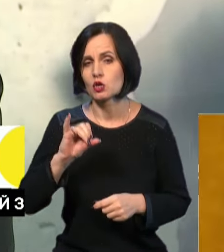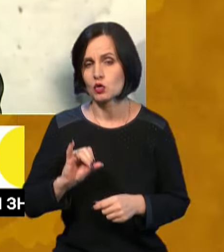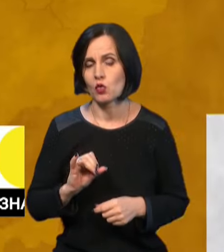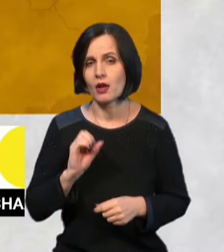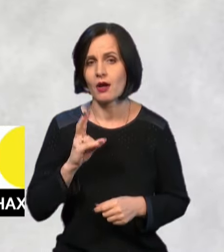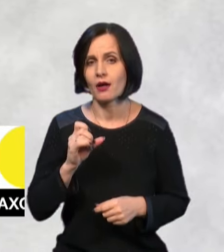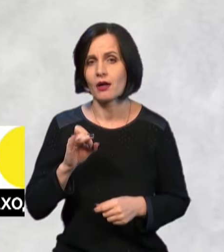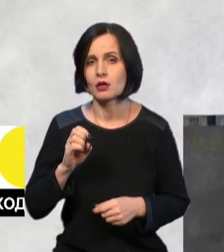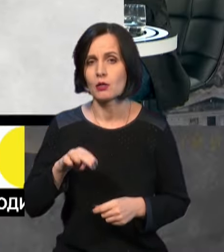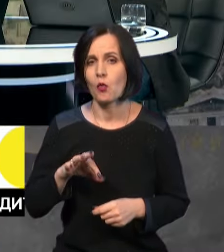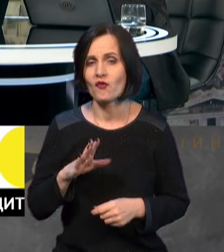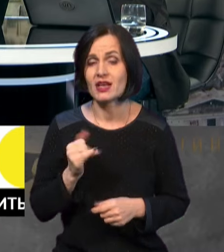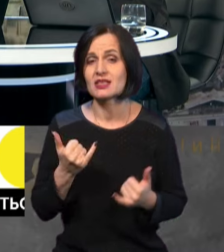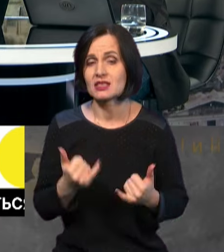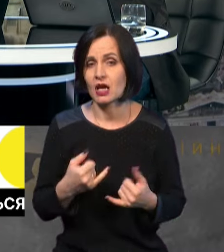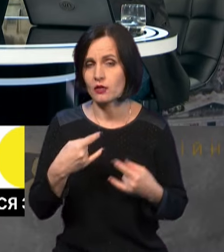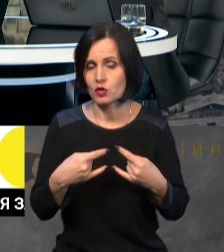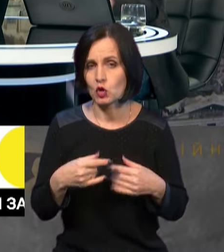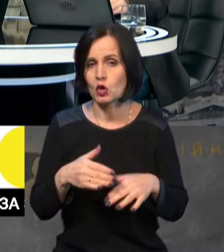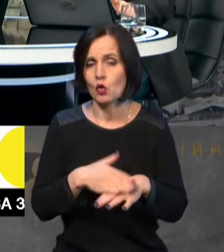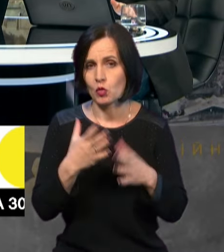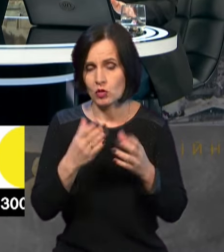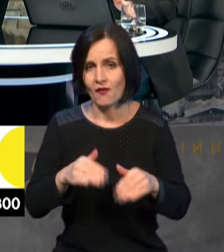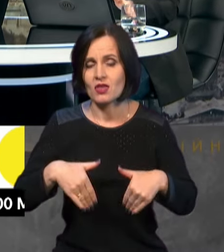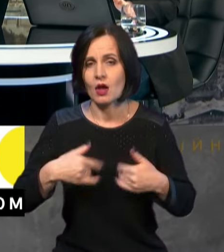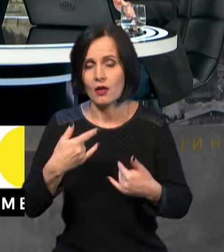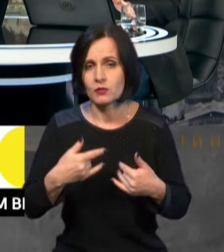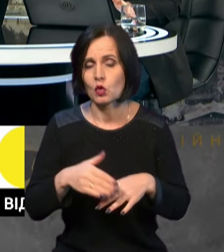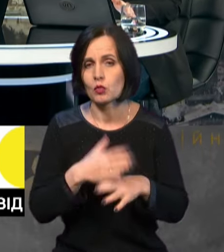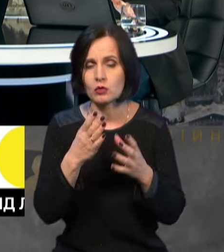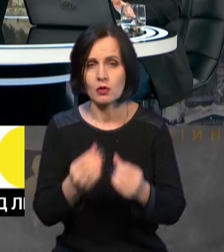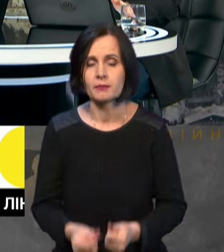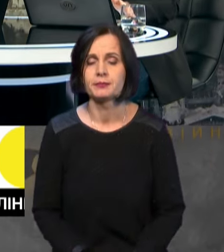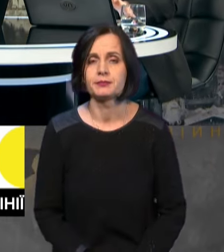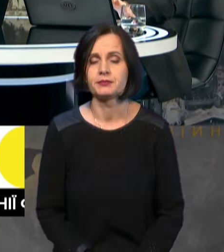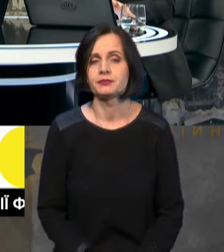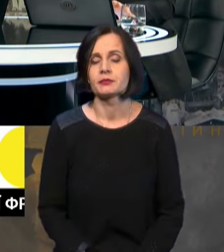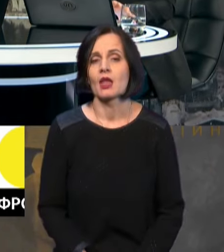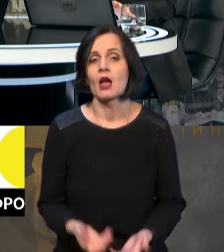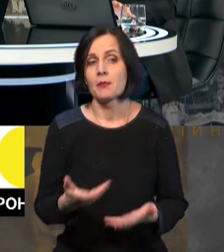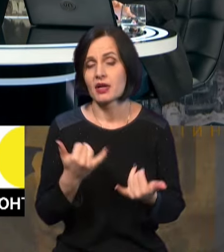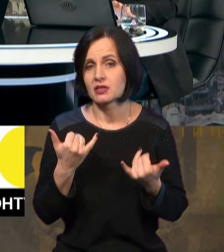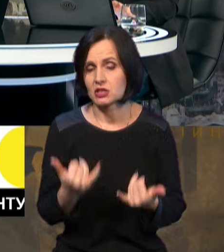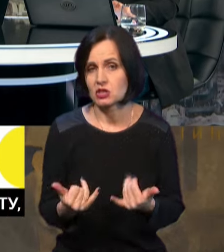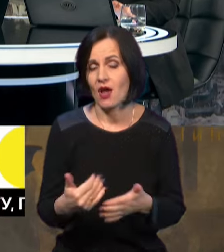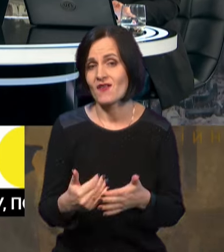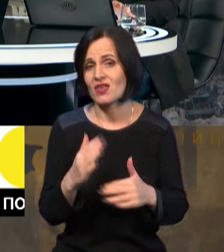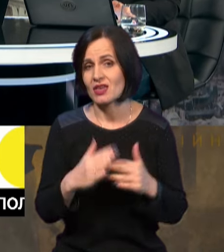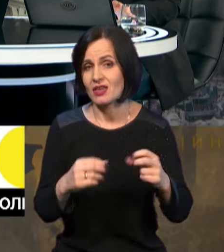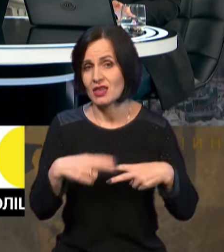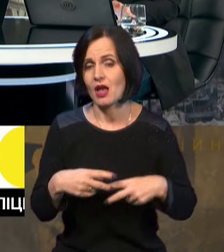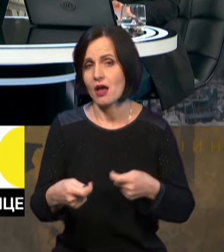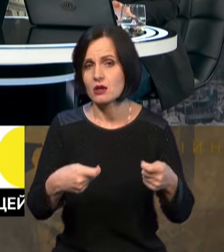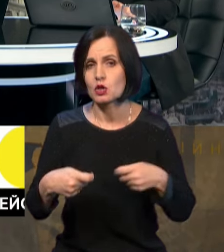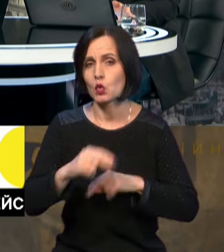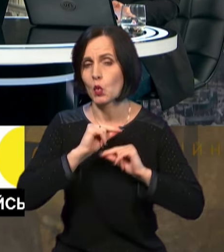зв'язку. Пані Юлія, вітаємо вас в ефірі. Доброго дня вам. Доброго дня. Доброго дня. Пані Юлія, ми тільки що від експертки ринку праці